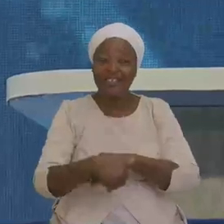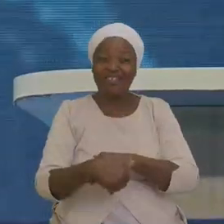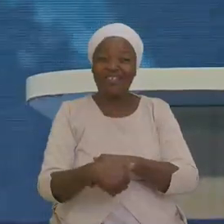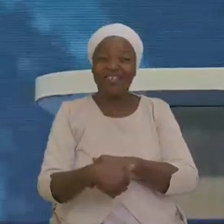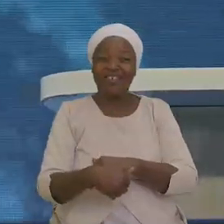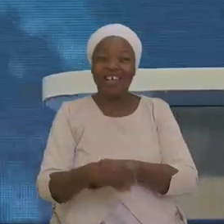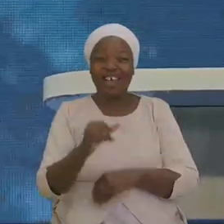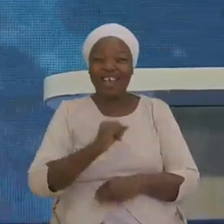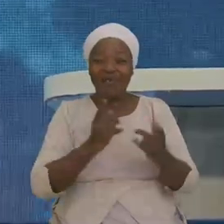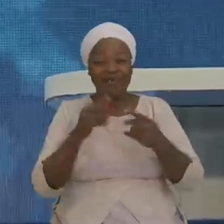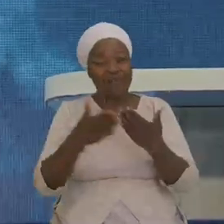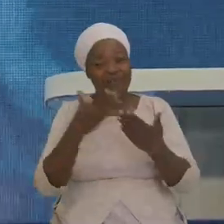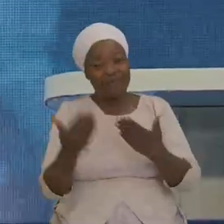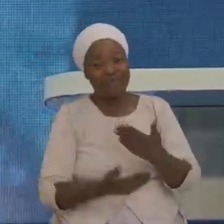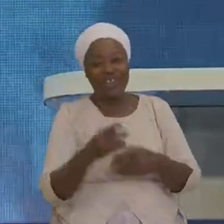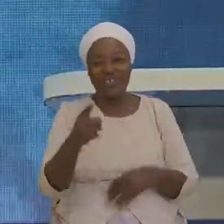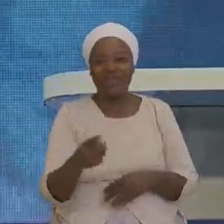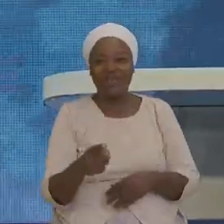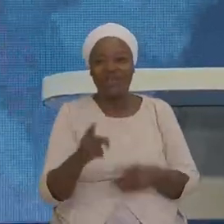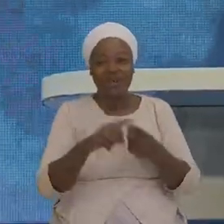Ce soir, je vais t'inviter